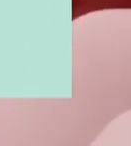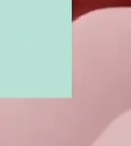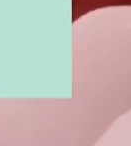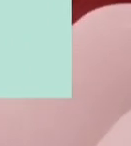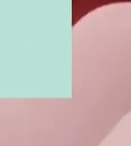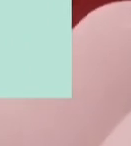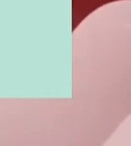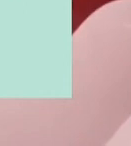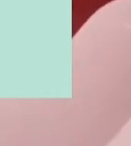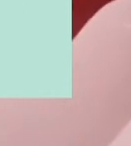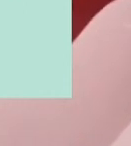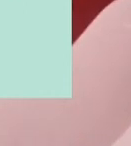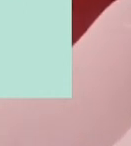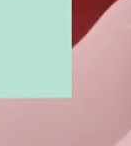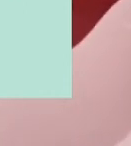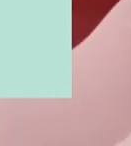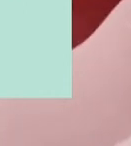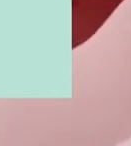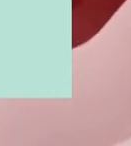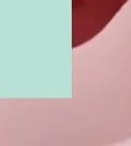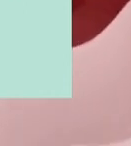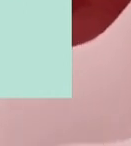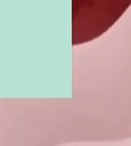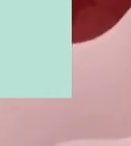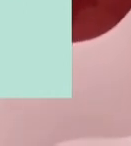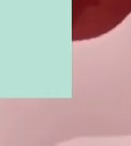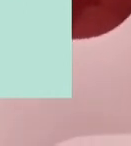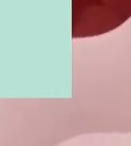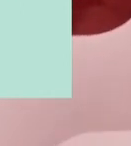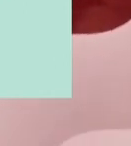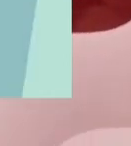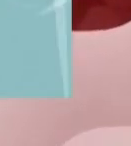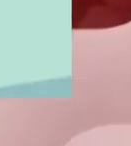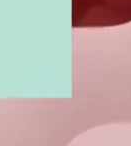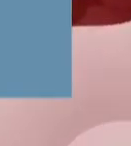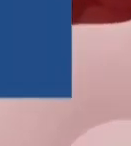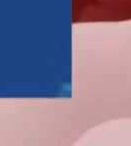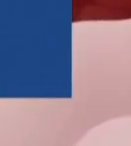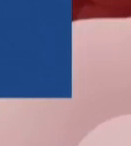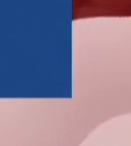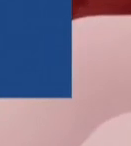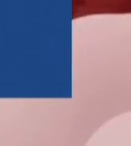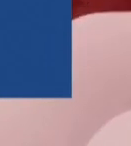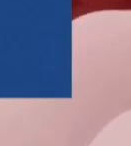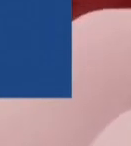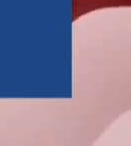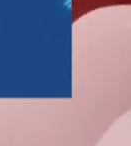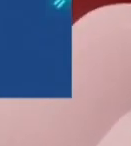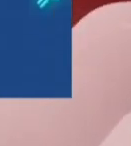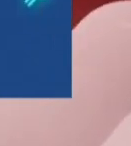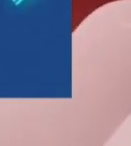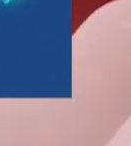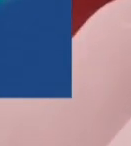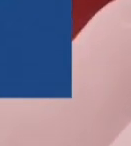keamanan. Ketika vaksin COVID-19 disuntikan ke dalam tubuh manusia, vaksin memperkuat sistem imun dengan membentuk